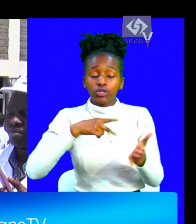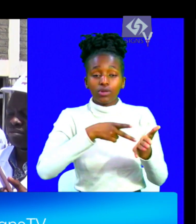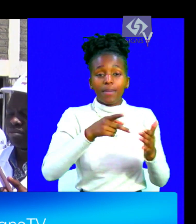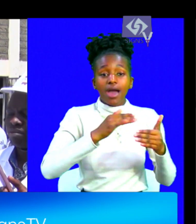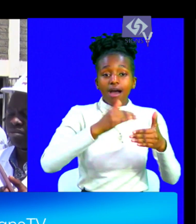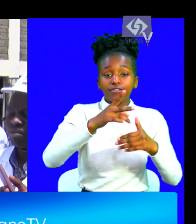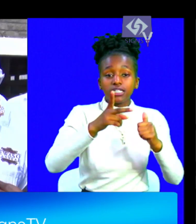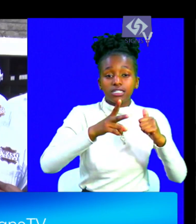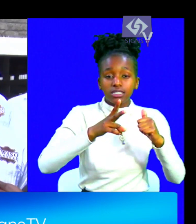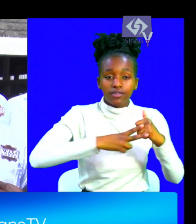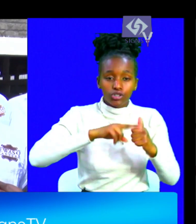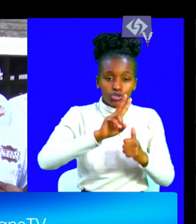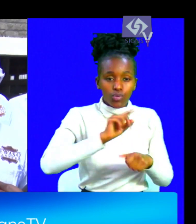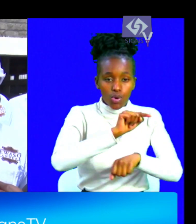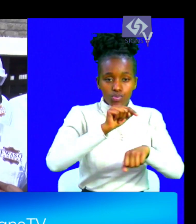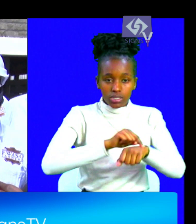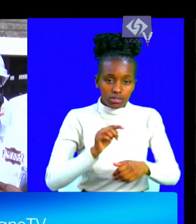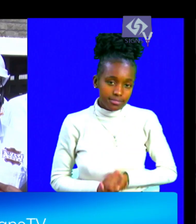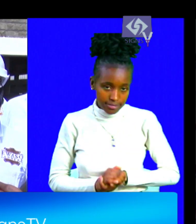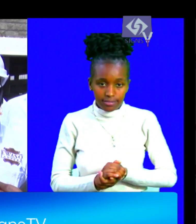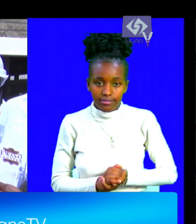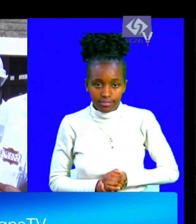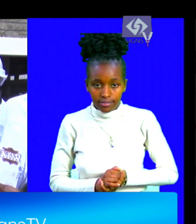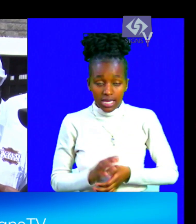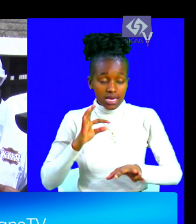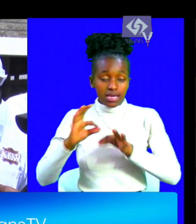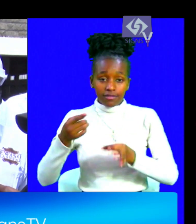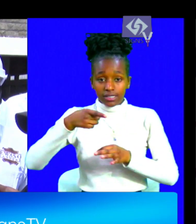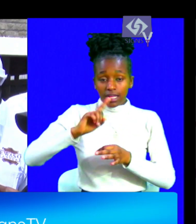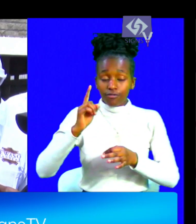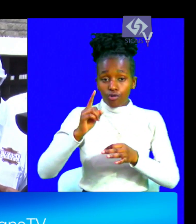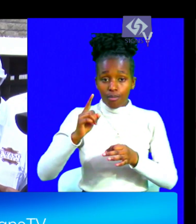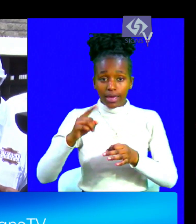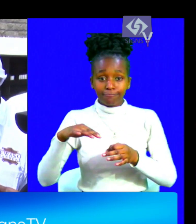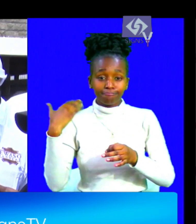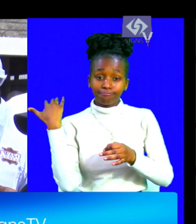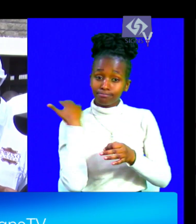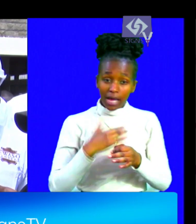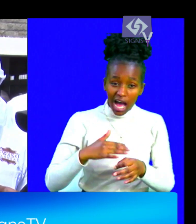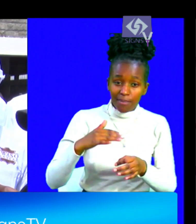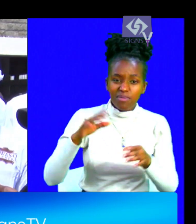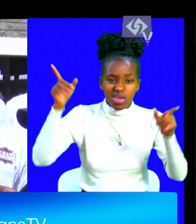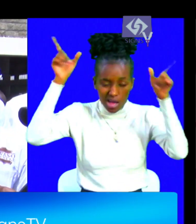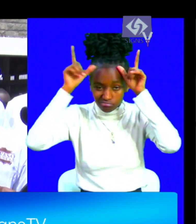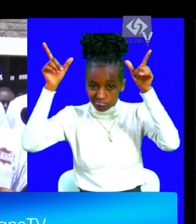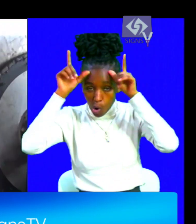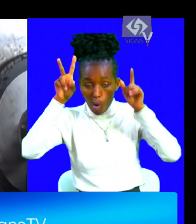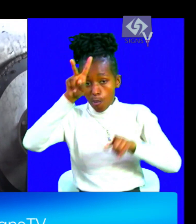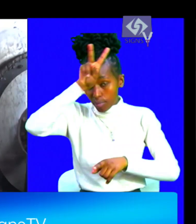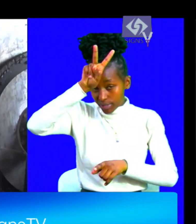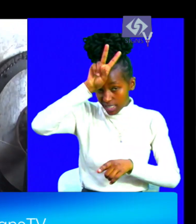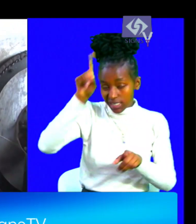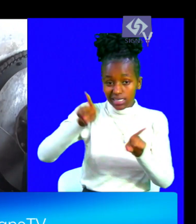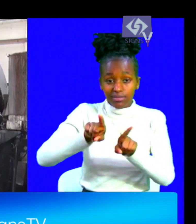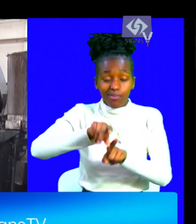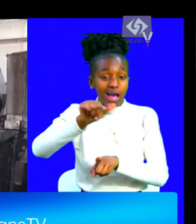72 hours. So, ukichinja ng'ombe, ukichinja mbuzi, ukichinja kondoo, tafadhali